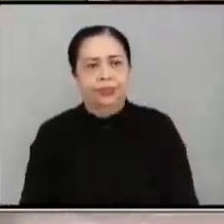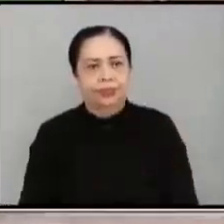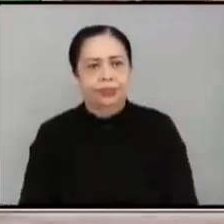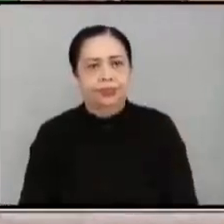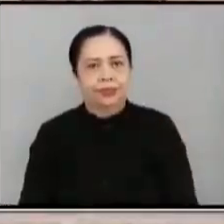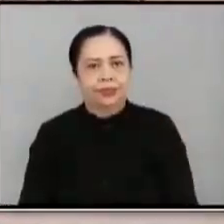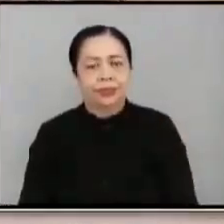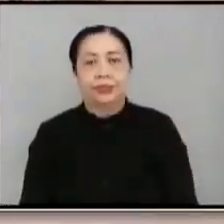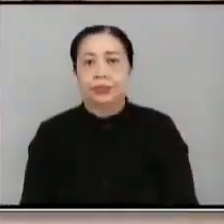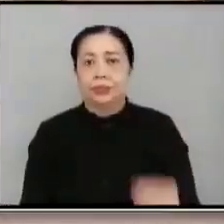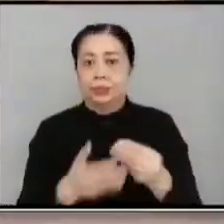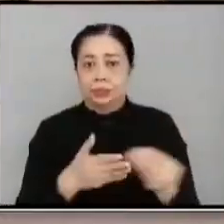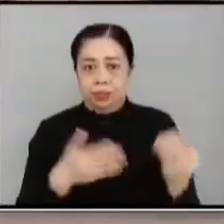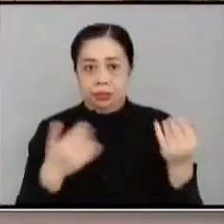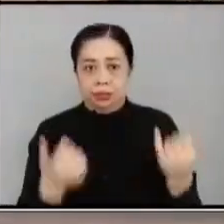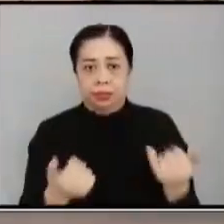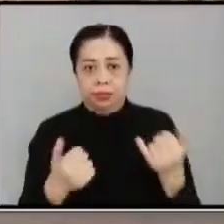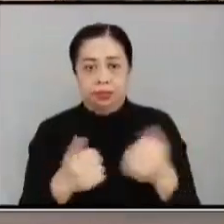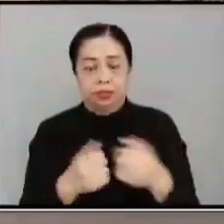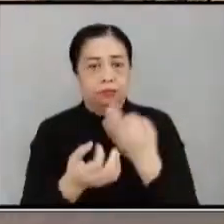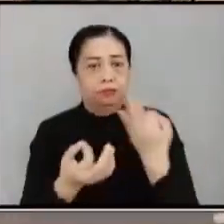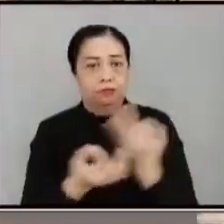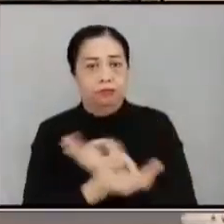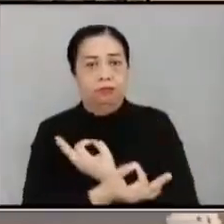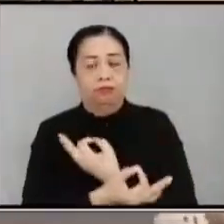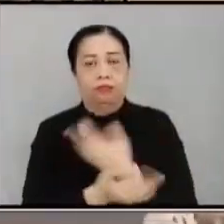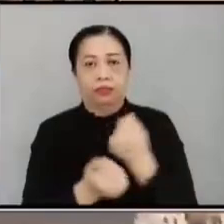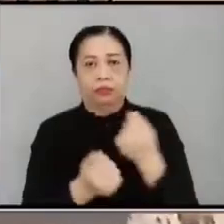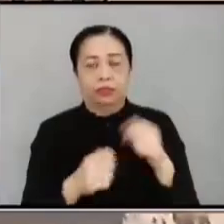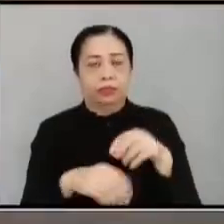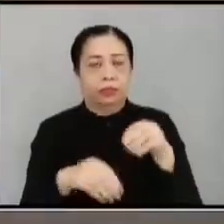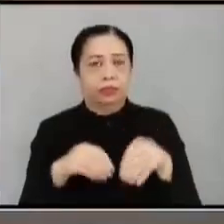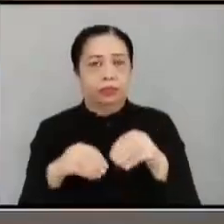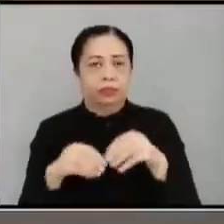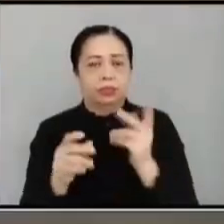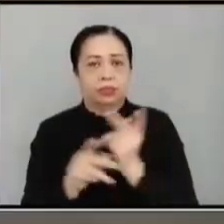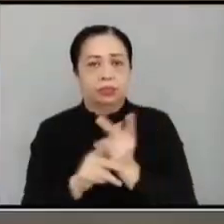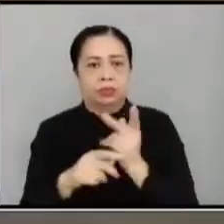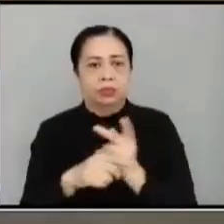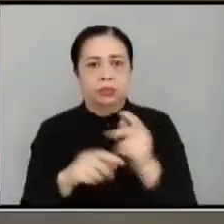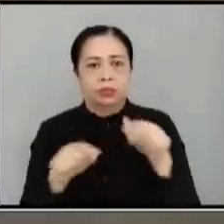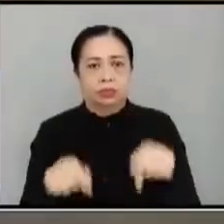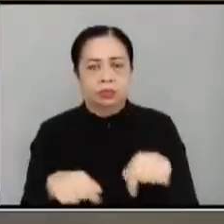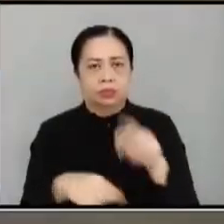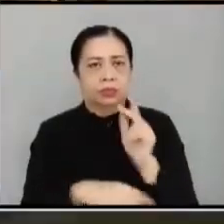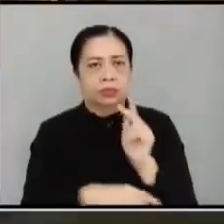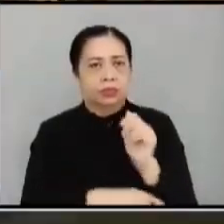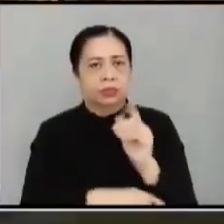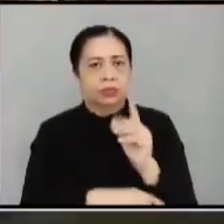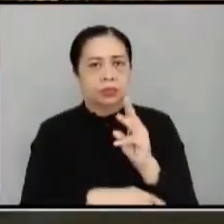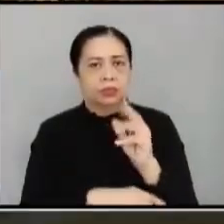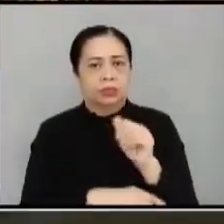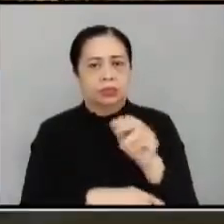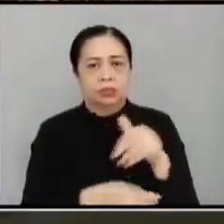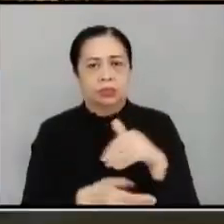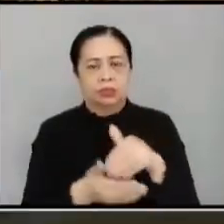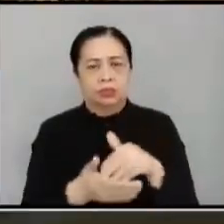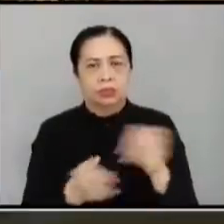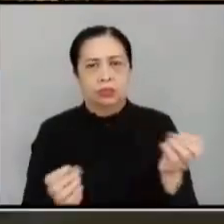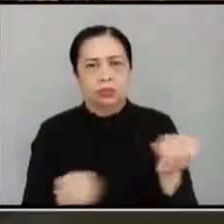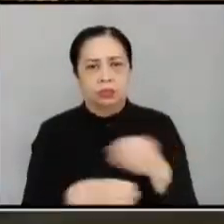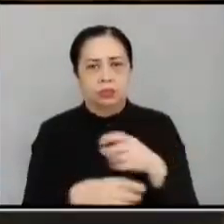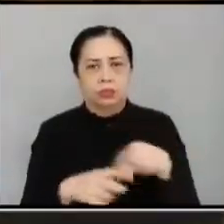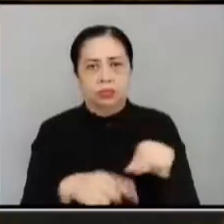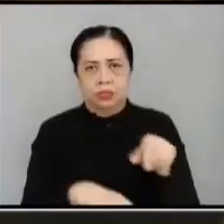Mabibili ngayong araw ang mga sariwa at murang mga agricultural products dito sa Kadiwa Store sa Central Office ng Department of